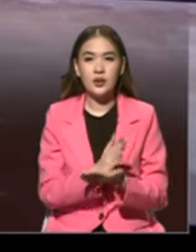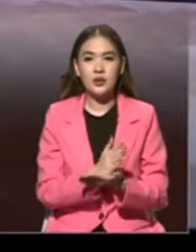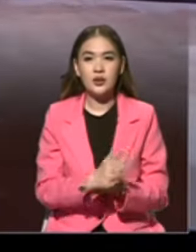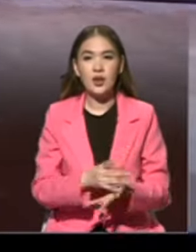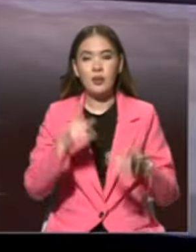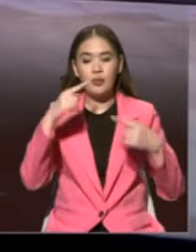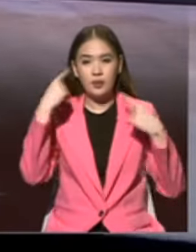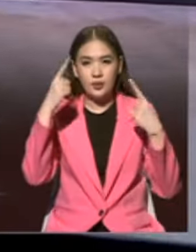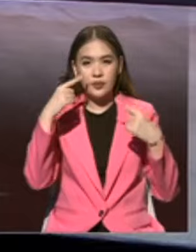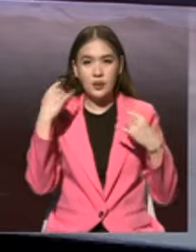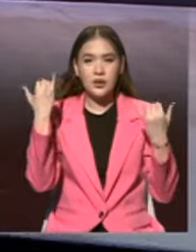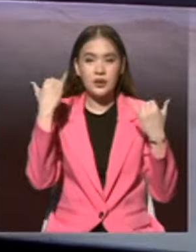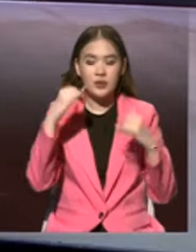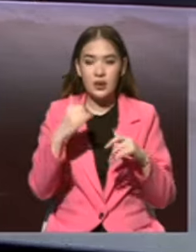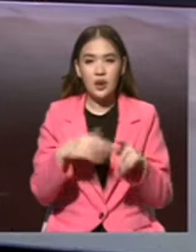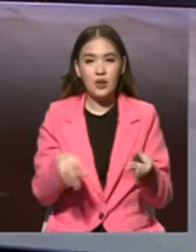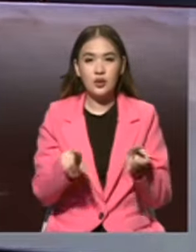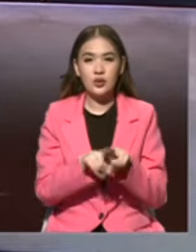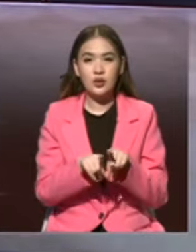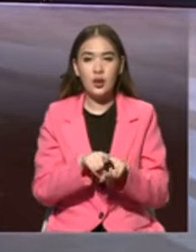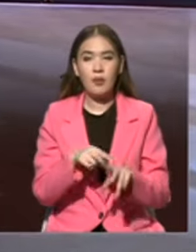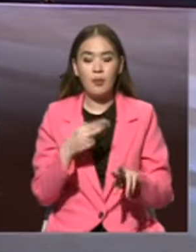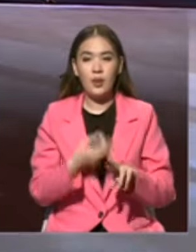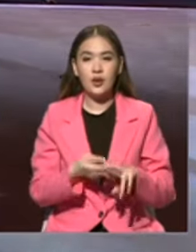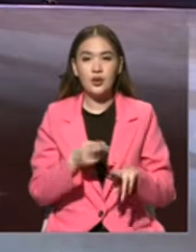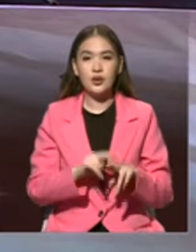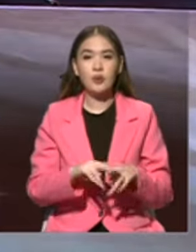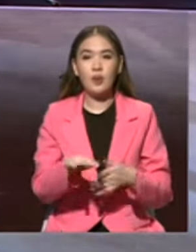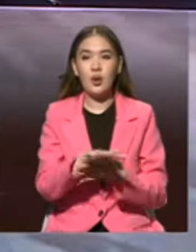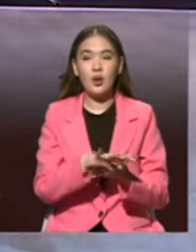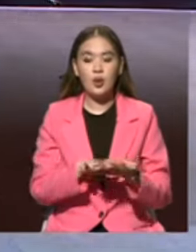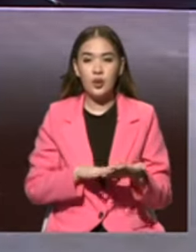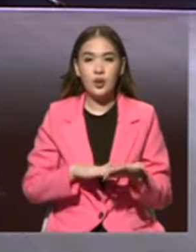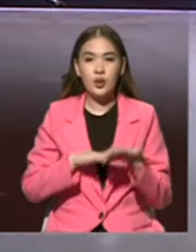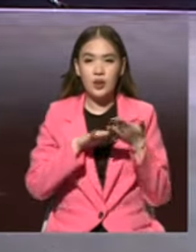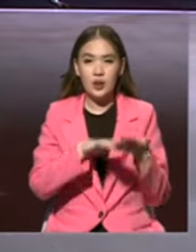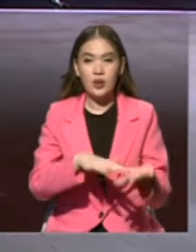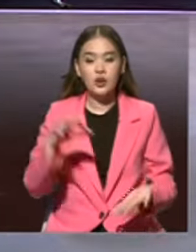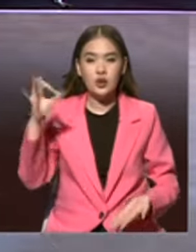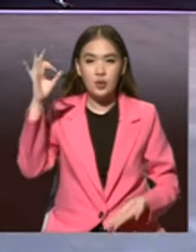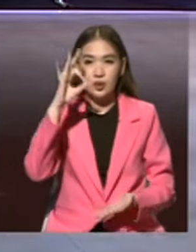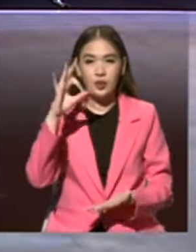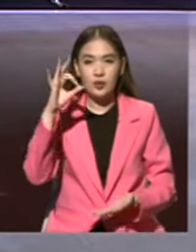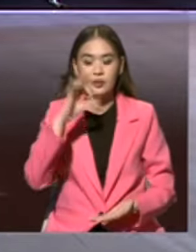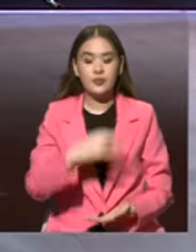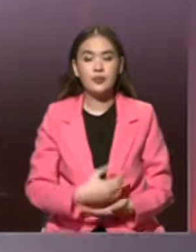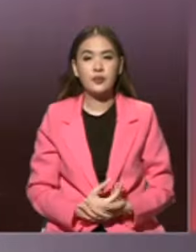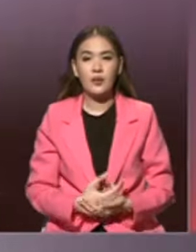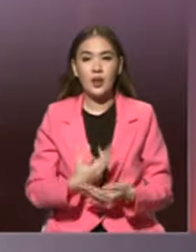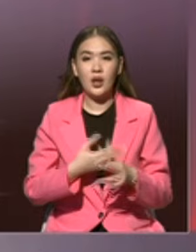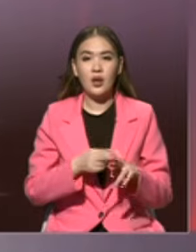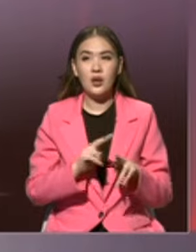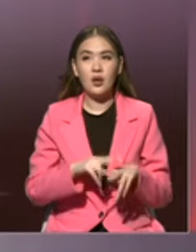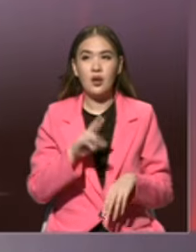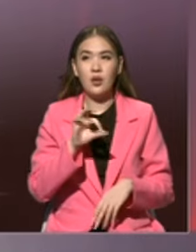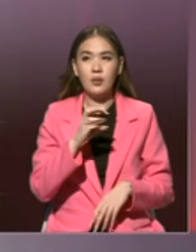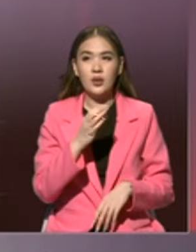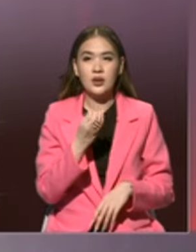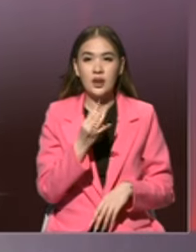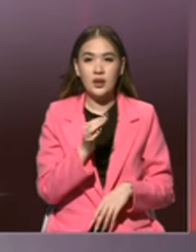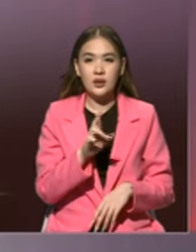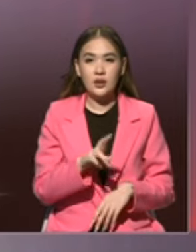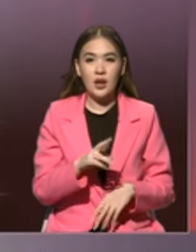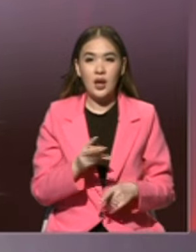қозылары болсын. Сондықтан да сол өтініш олардың айтып отырғандары осы мына компенсацияға лексе